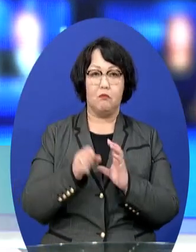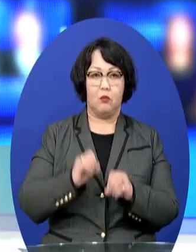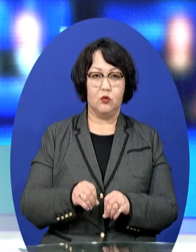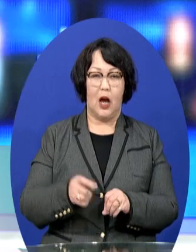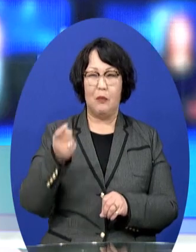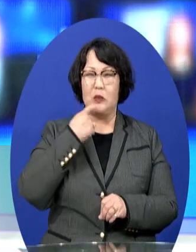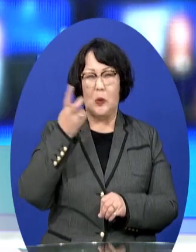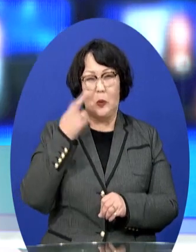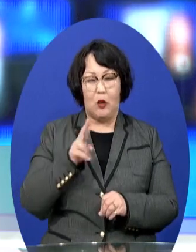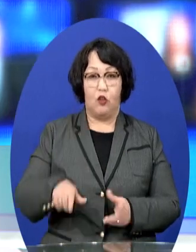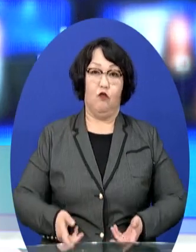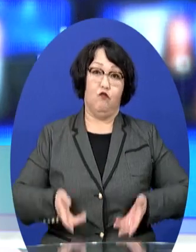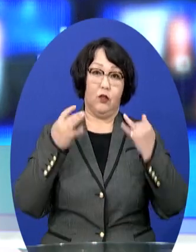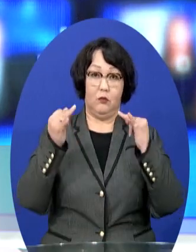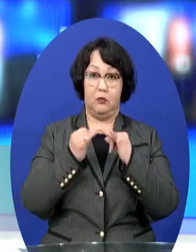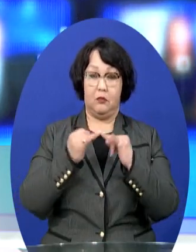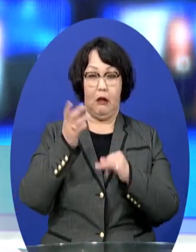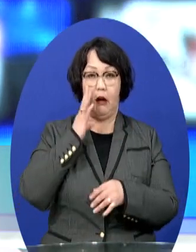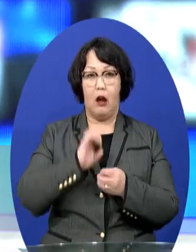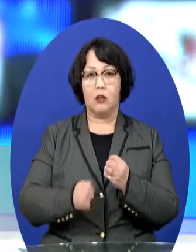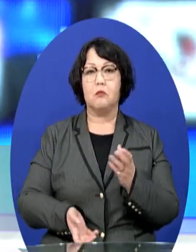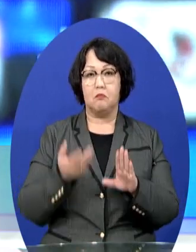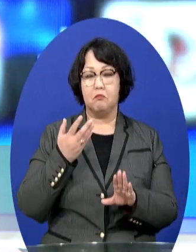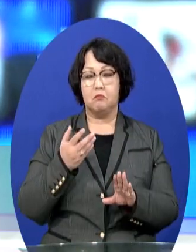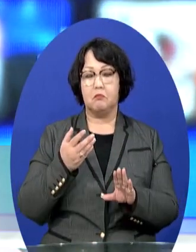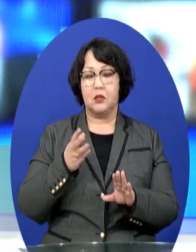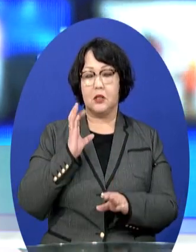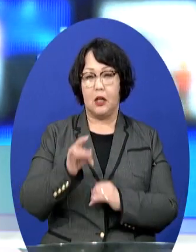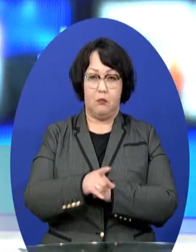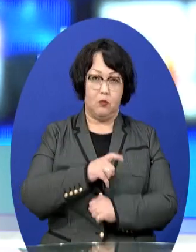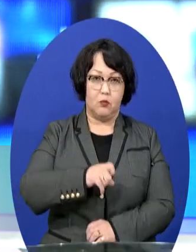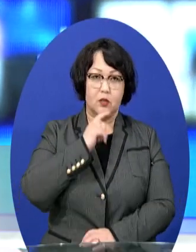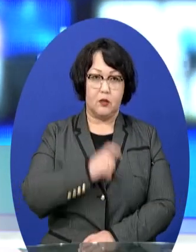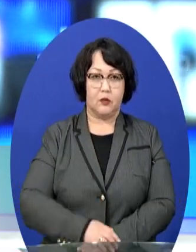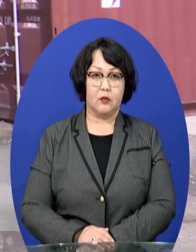үйлчилгээ цахимжиж илүү хялбар болсон гэж салбарынхан хэлж байна.